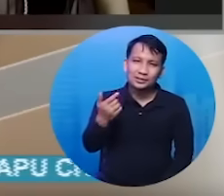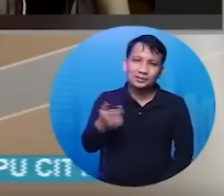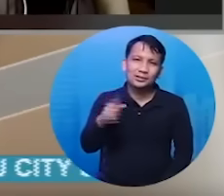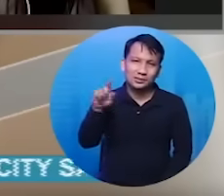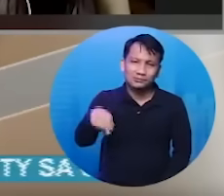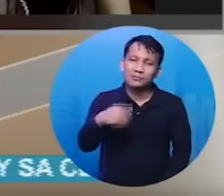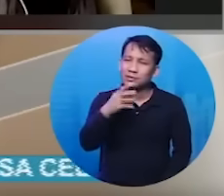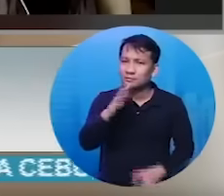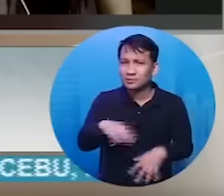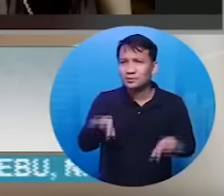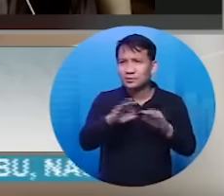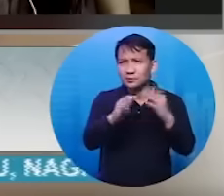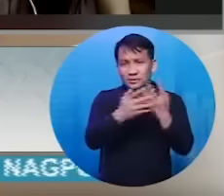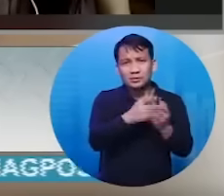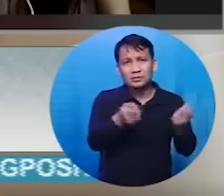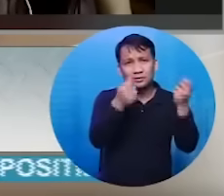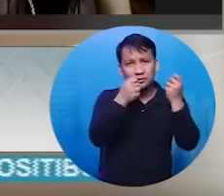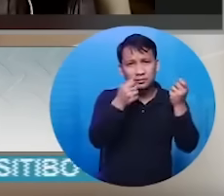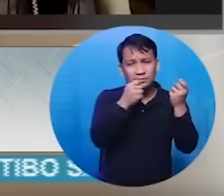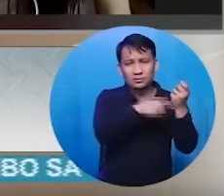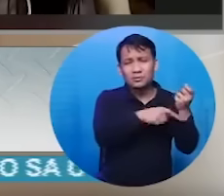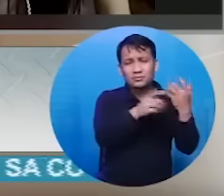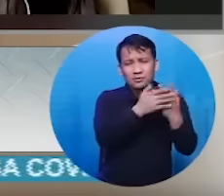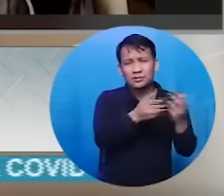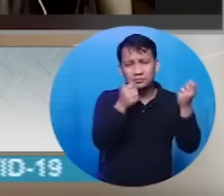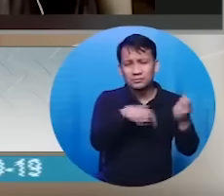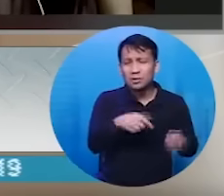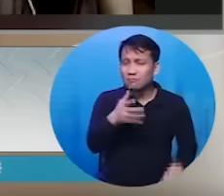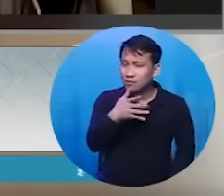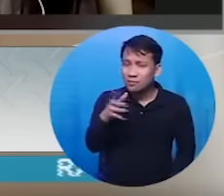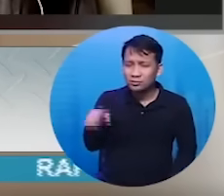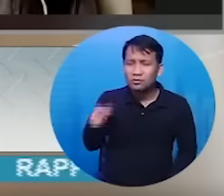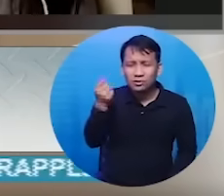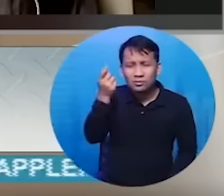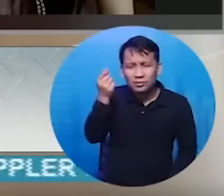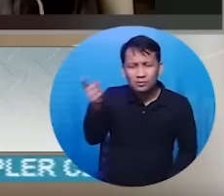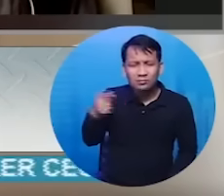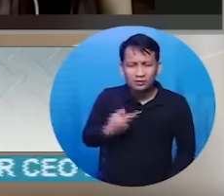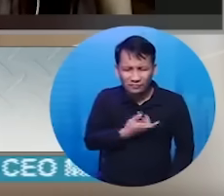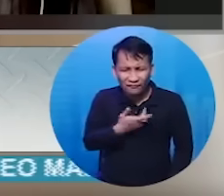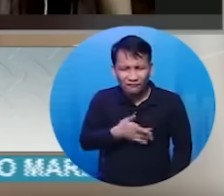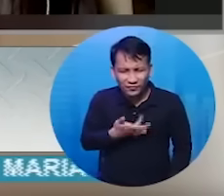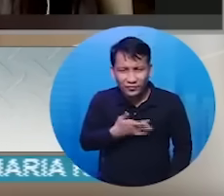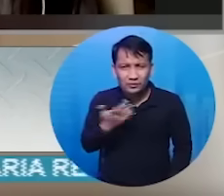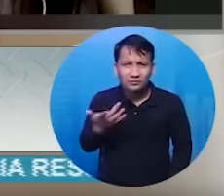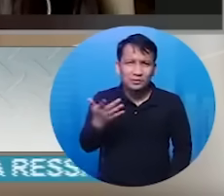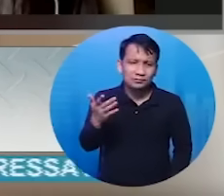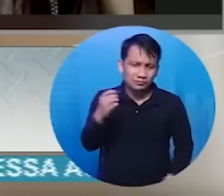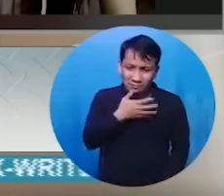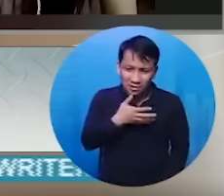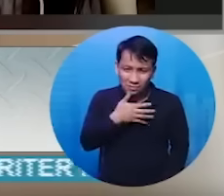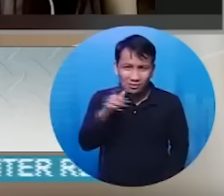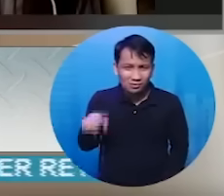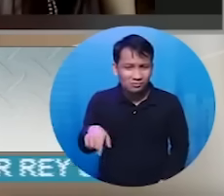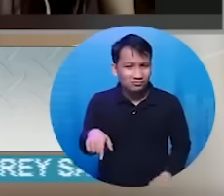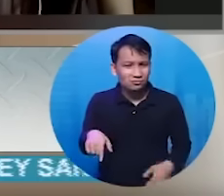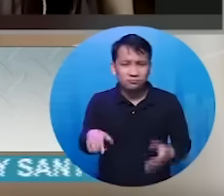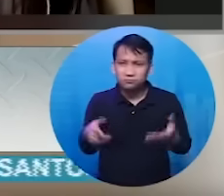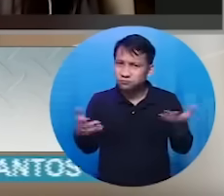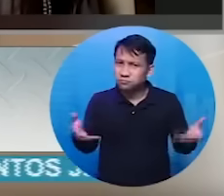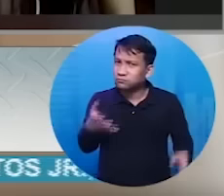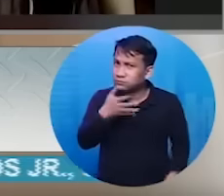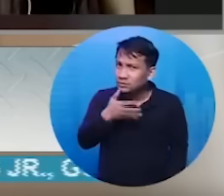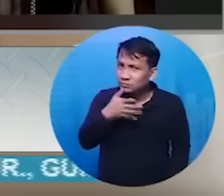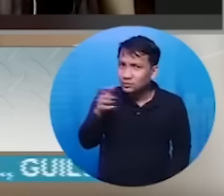lang natin, Mama, para madala na rin sa Jumboy, Ma. Ma, naiintindihan ko na nararamdaman mo. Sorry, Ma. Sorry. Pero,